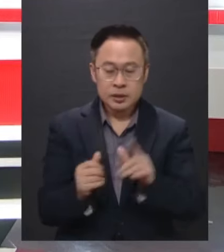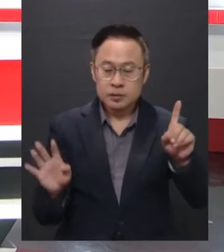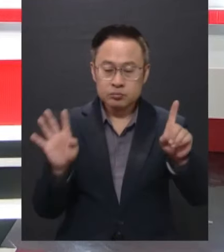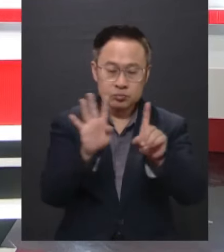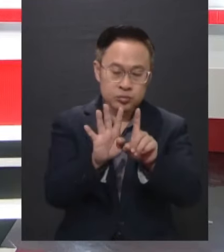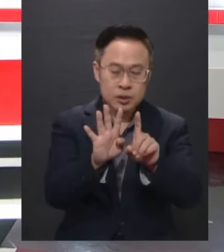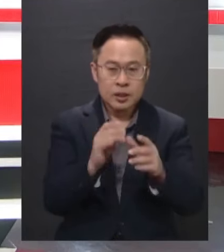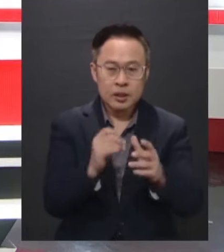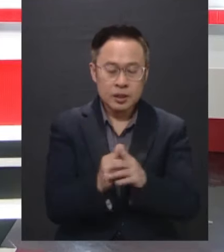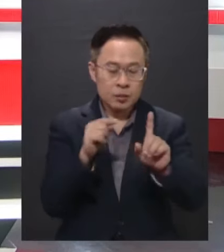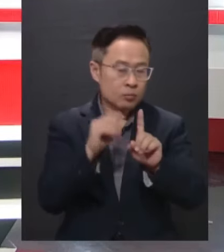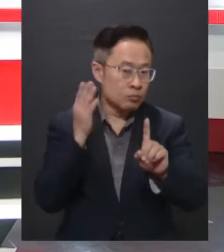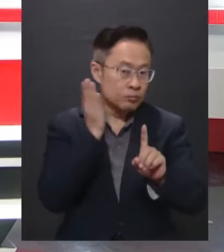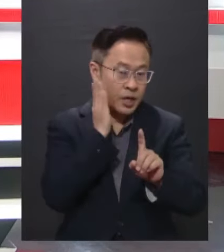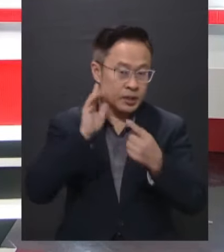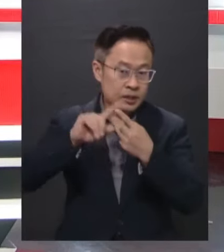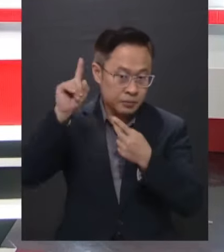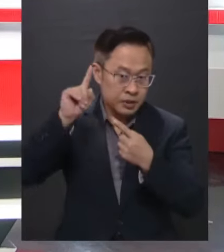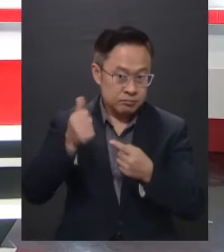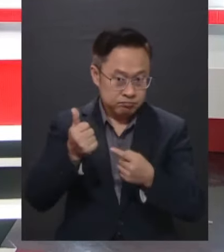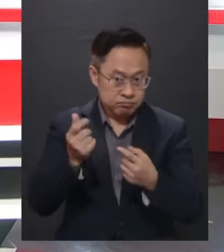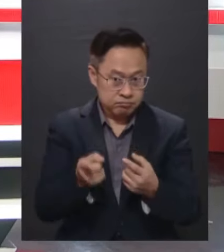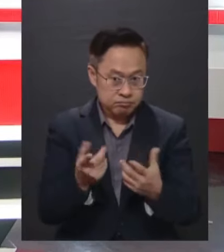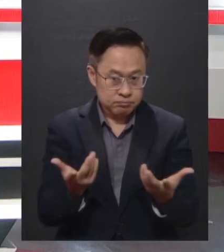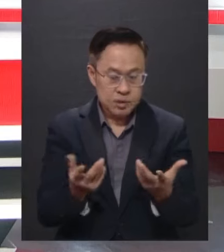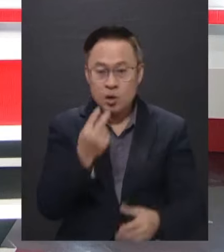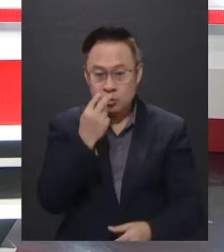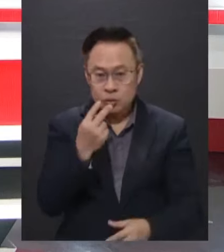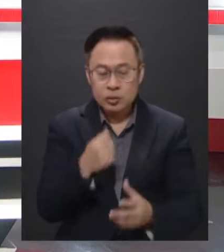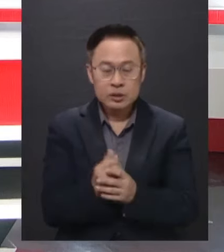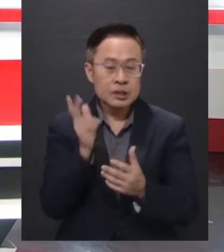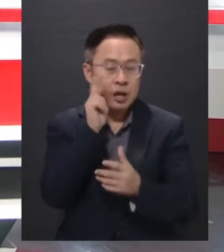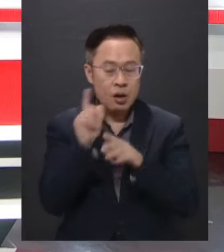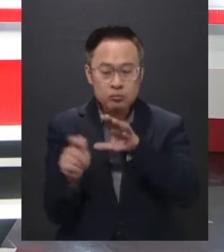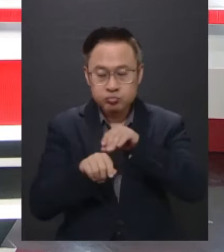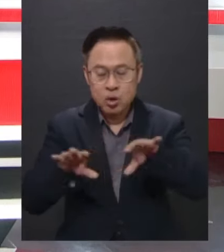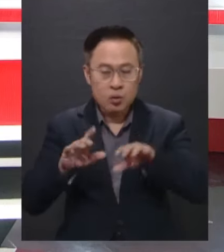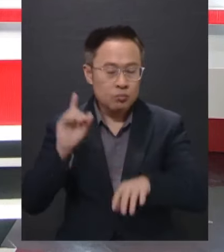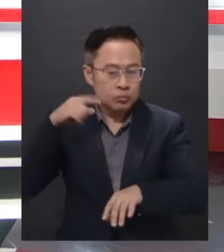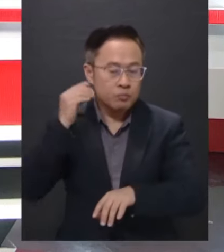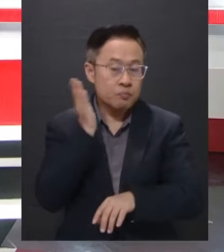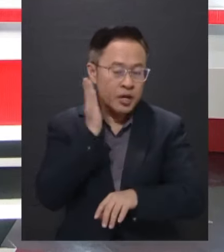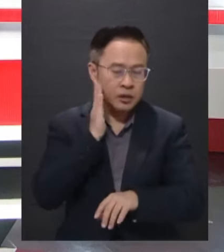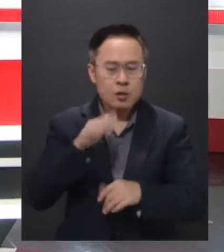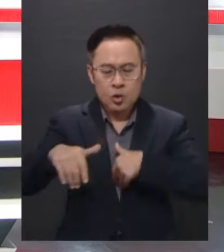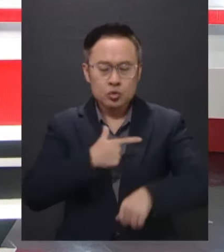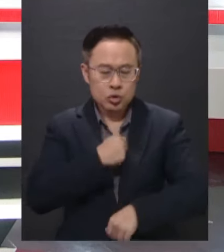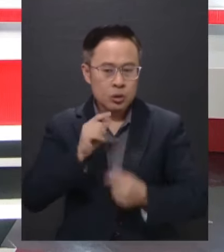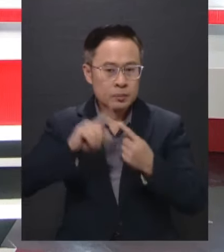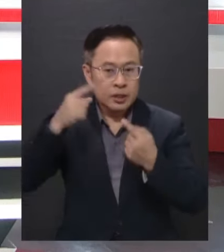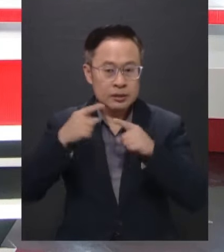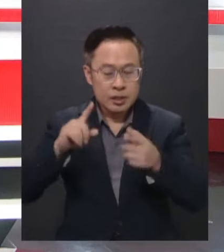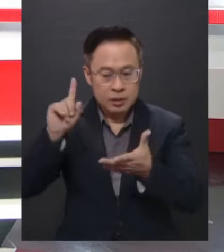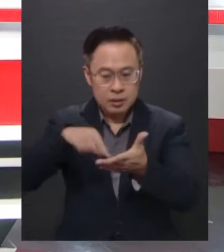หรือเปล่าวันพรุ่งนี้เดี๋ยวรู้กันเพราะฉะนั้นเดี๋ยวค่อยๆติดตามข่าวสารกันตั้งแต่เช้าแม้ว่ามันจะไม่มีการถ่ายทอดสด